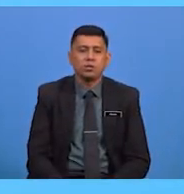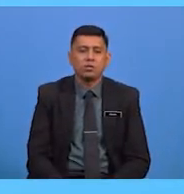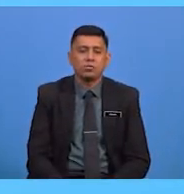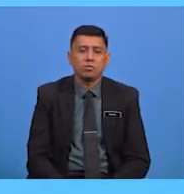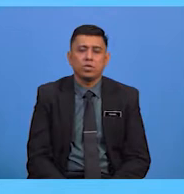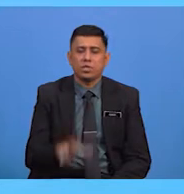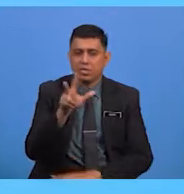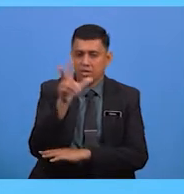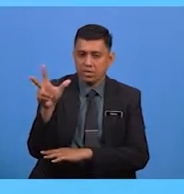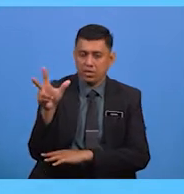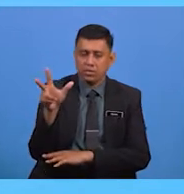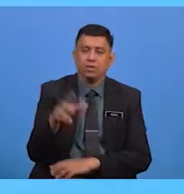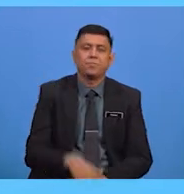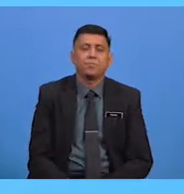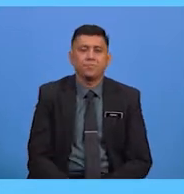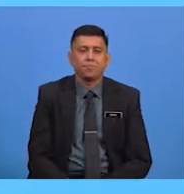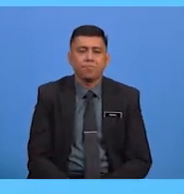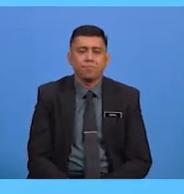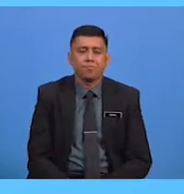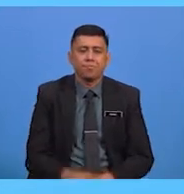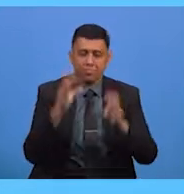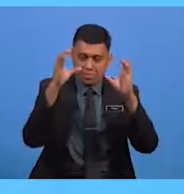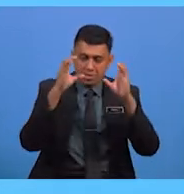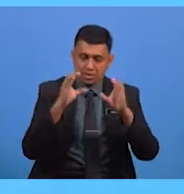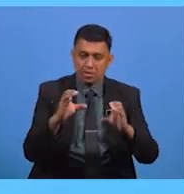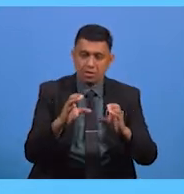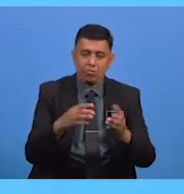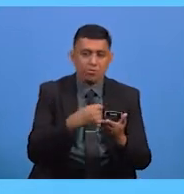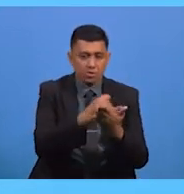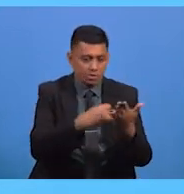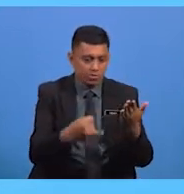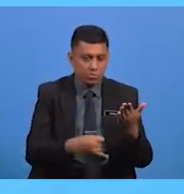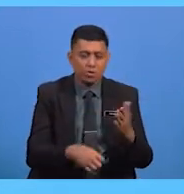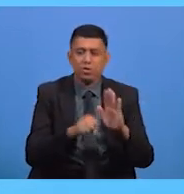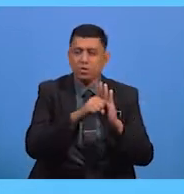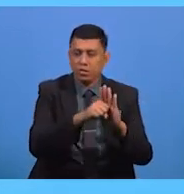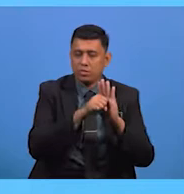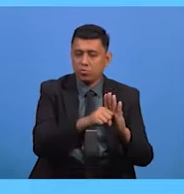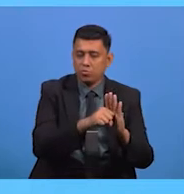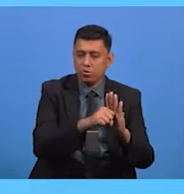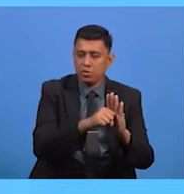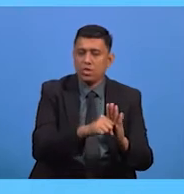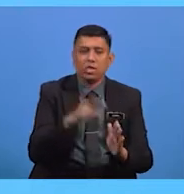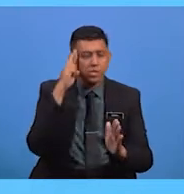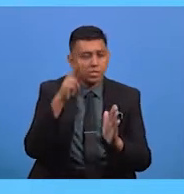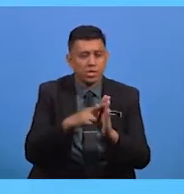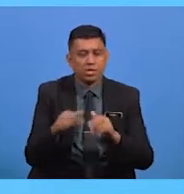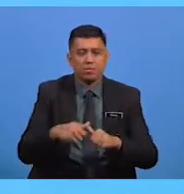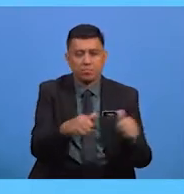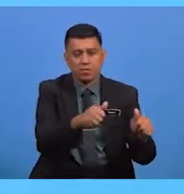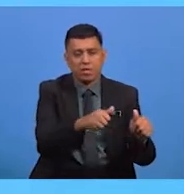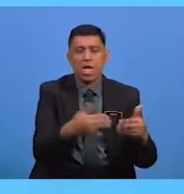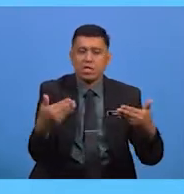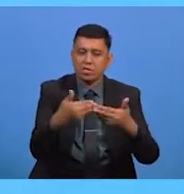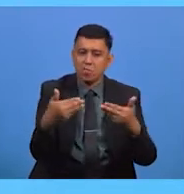akan ketiga-tiga struktur kawalan ini dengan cara melakarkan semua simbol-simbol carta alir yang betul dan